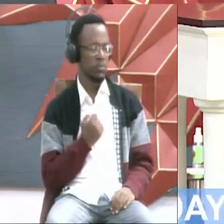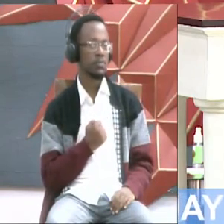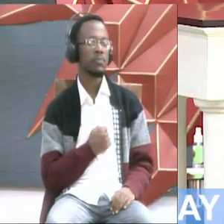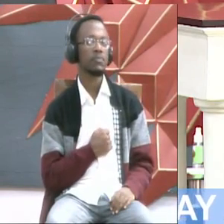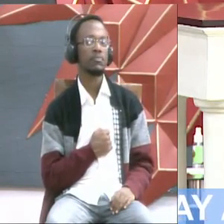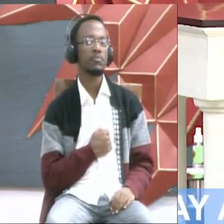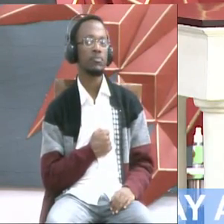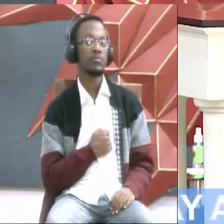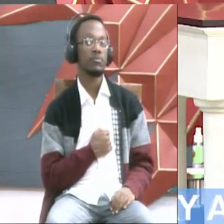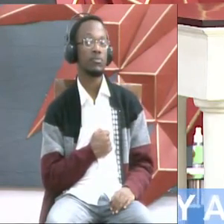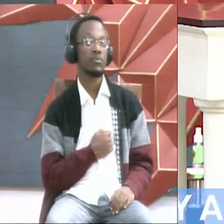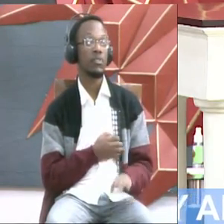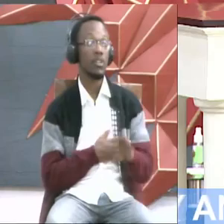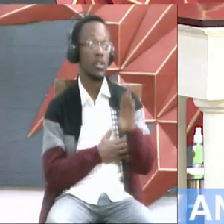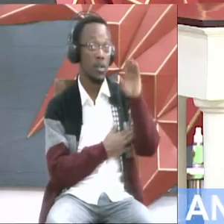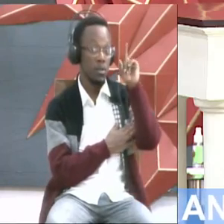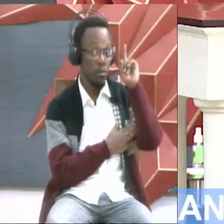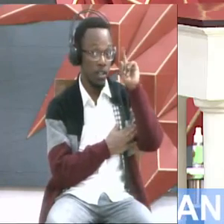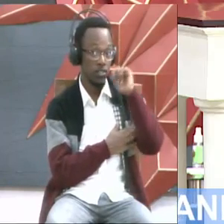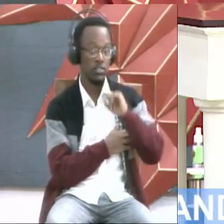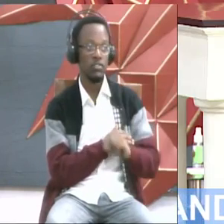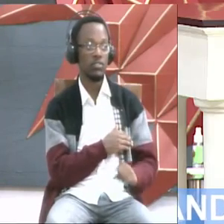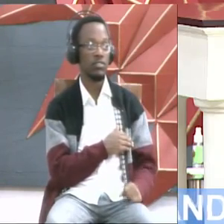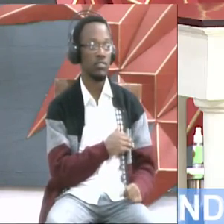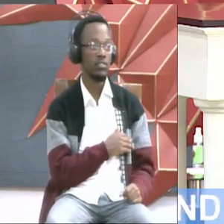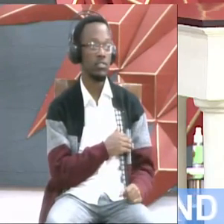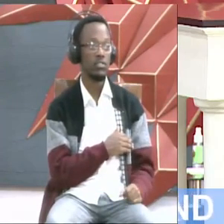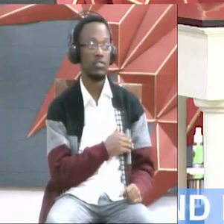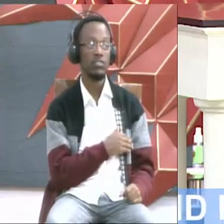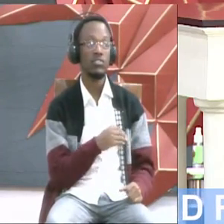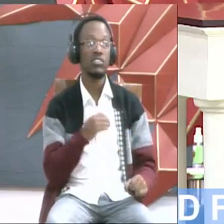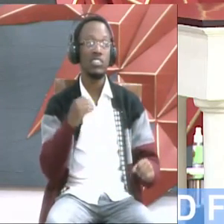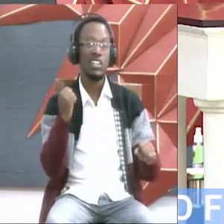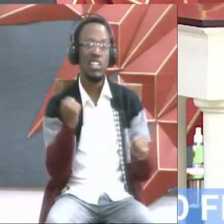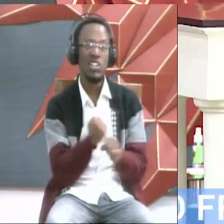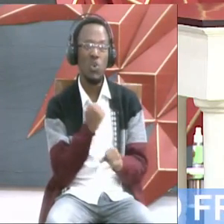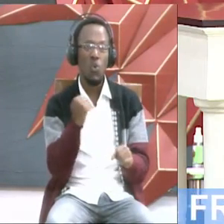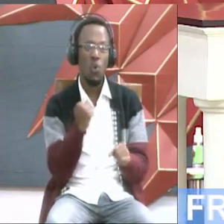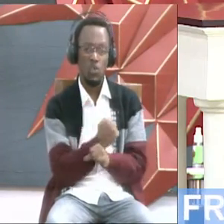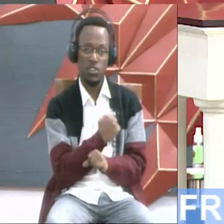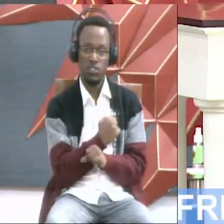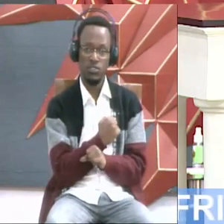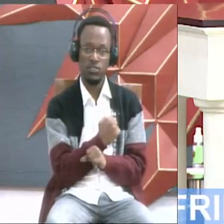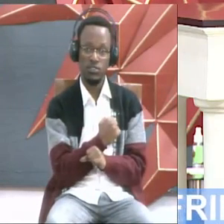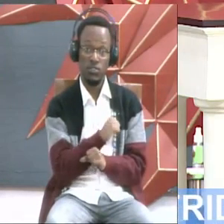Imana idukorera ibisumbi byo twasabye